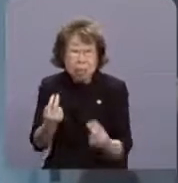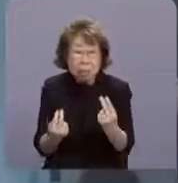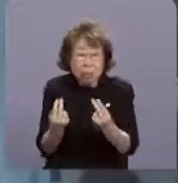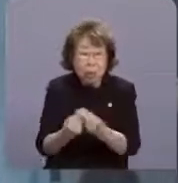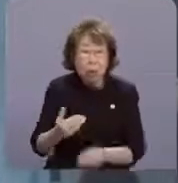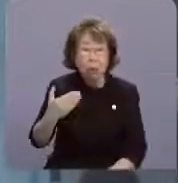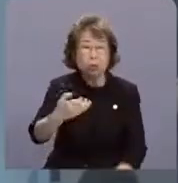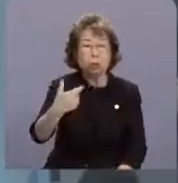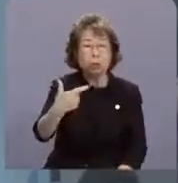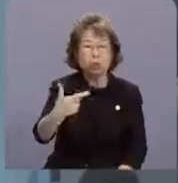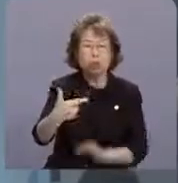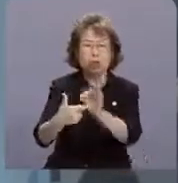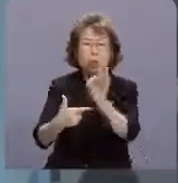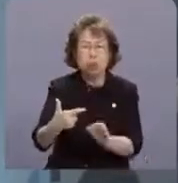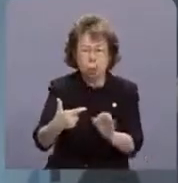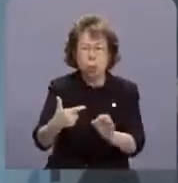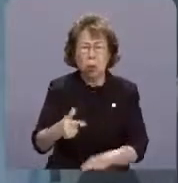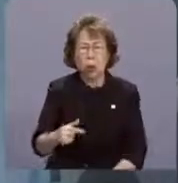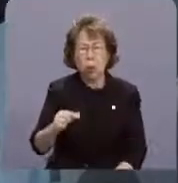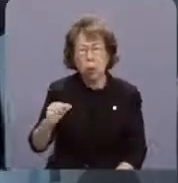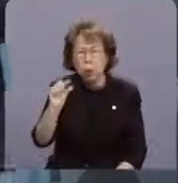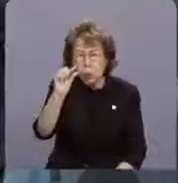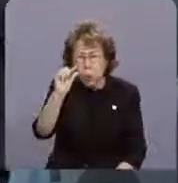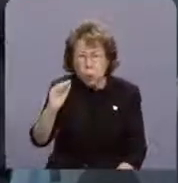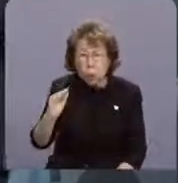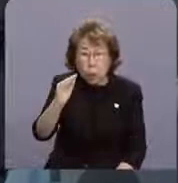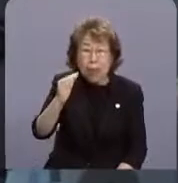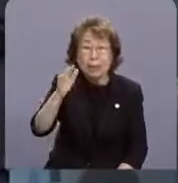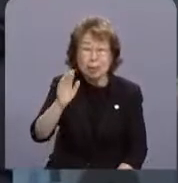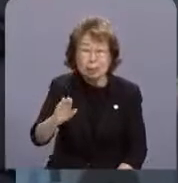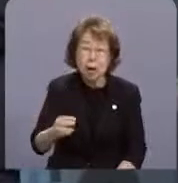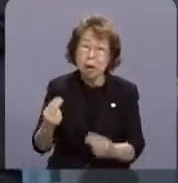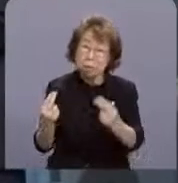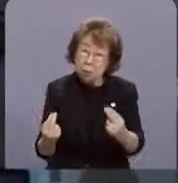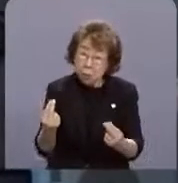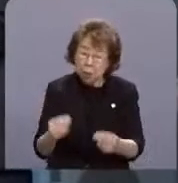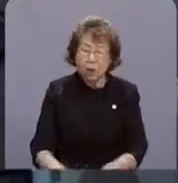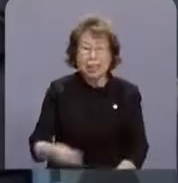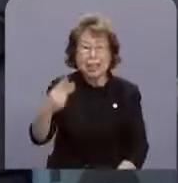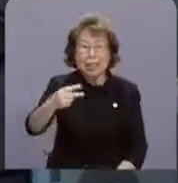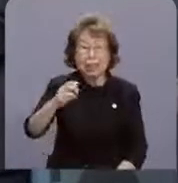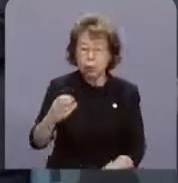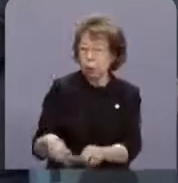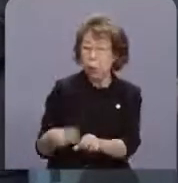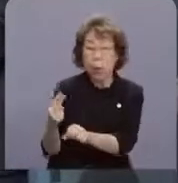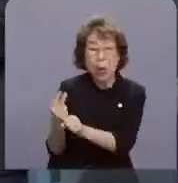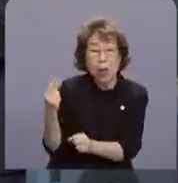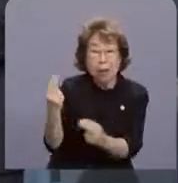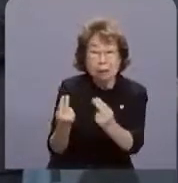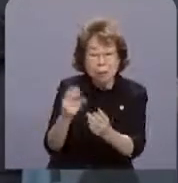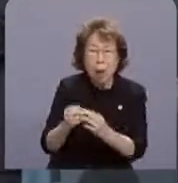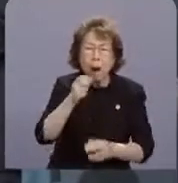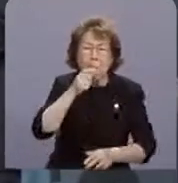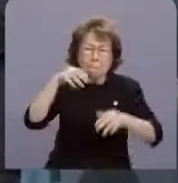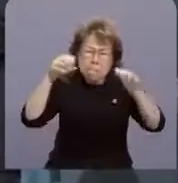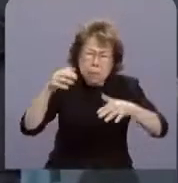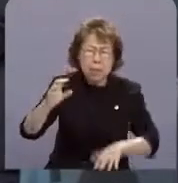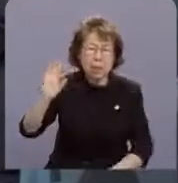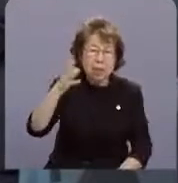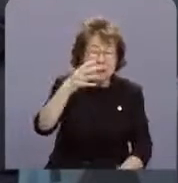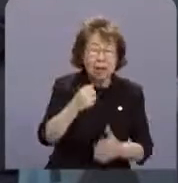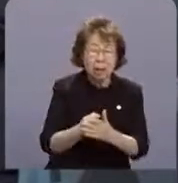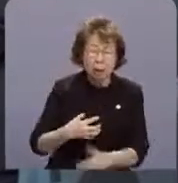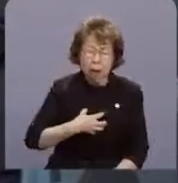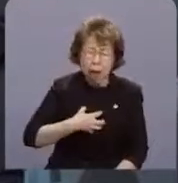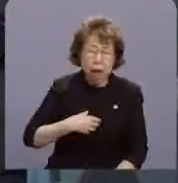96% 수준까지 올랐는데요 비교 대상인 2019년 같은 시기에 장마와 태풍으로 기상